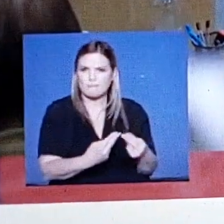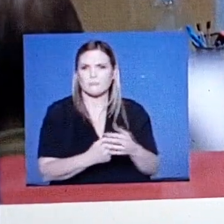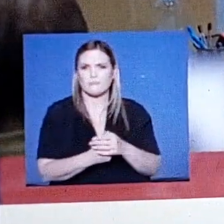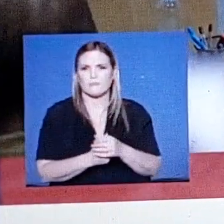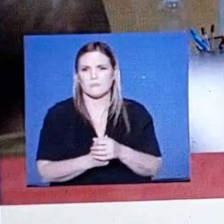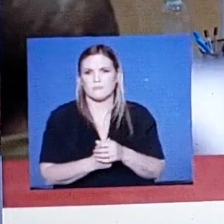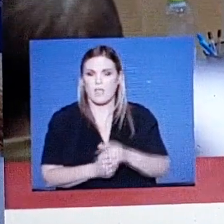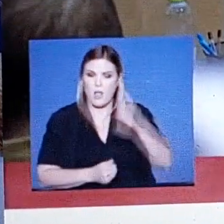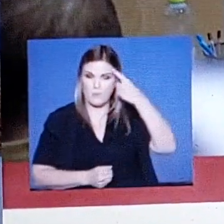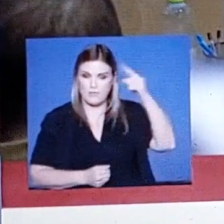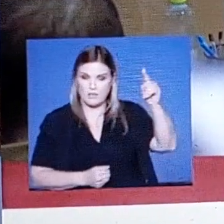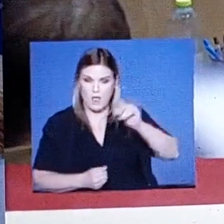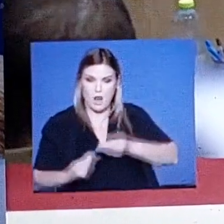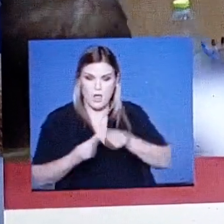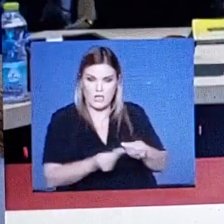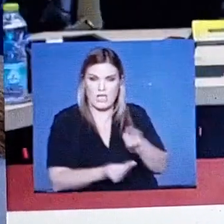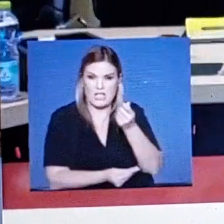Gantz